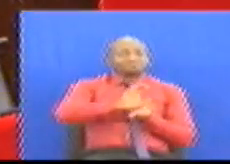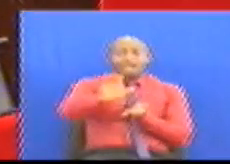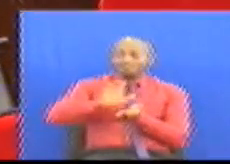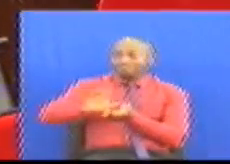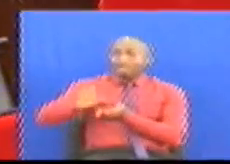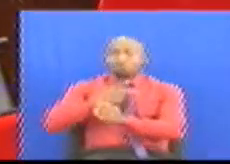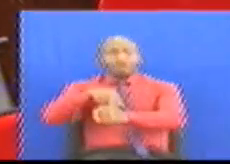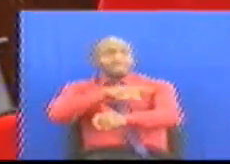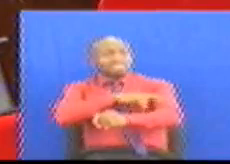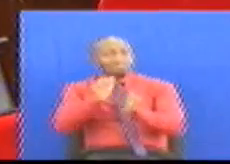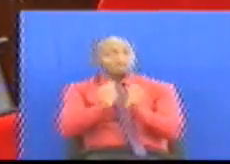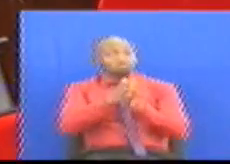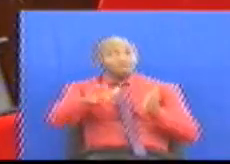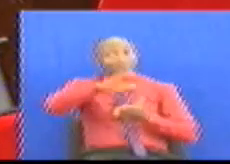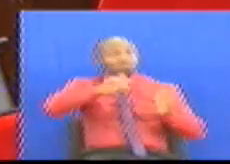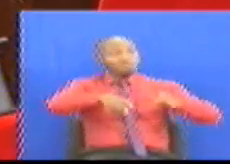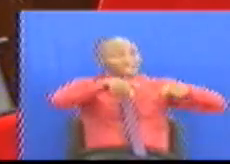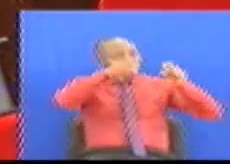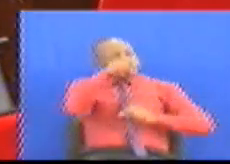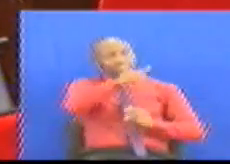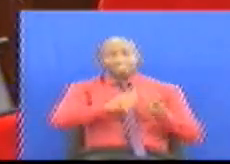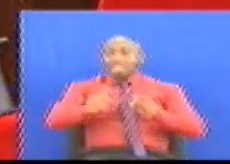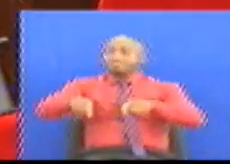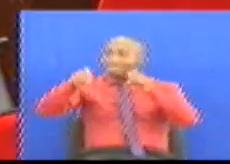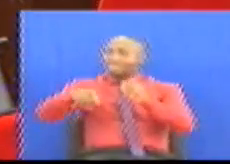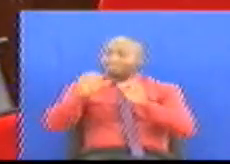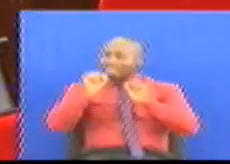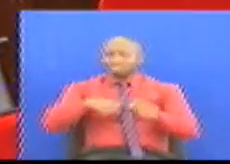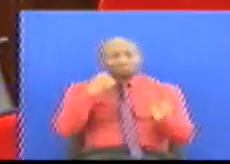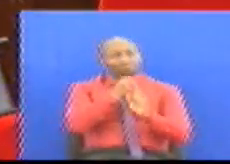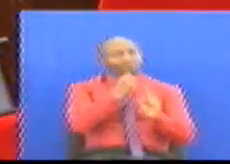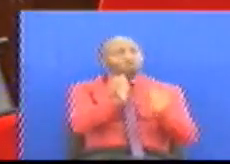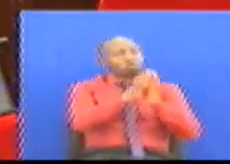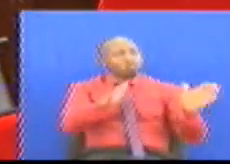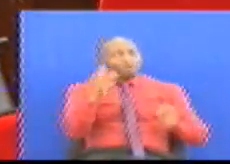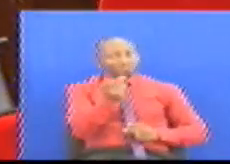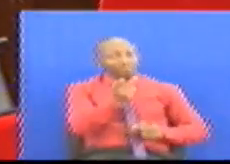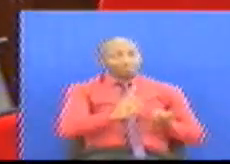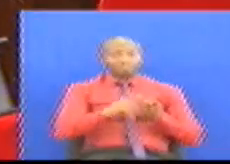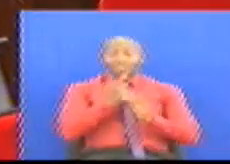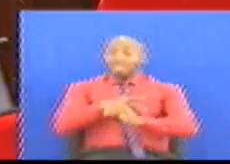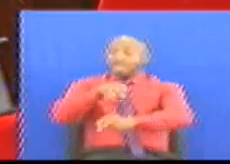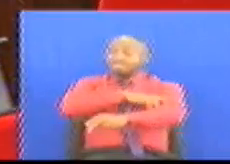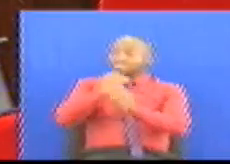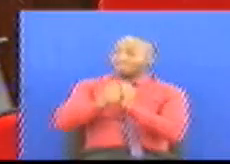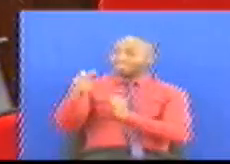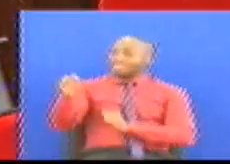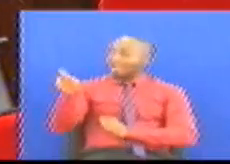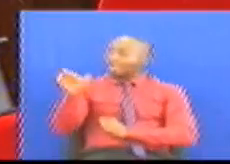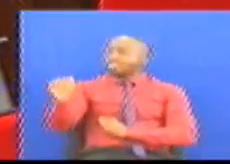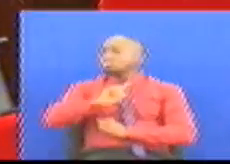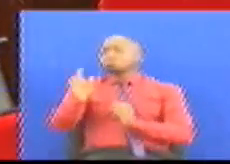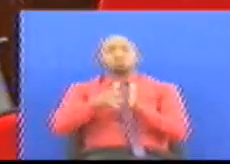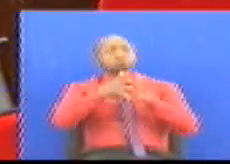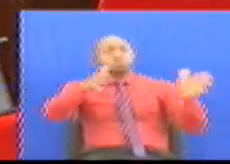mlionao kwenye bandari. Bandari bado ni sehemu ambayo bado inahitaji kufanywa kazi kubwa. Manpower ya TRA sio kubwa kiasi hicho kwamba mpaka